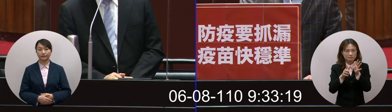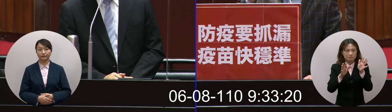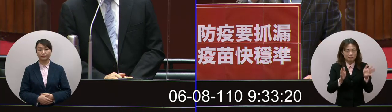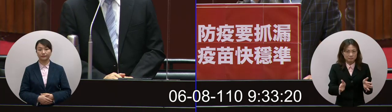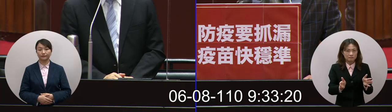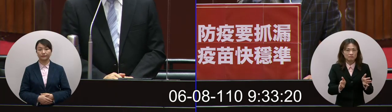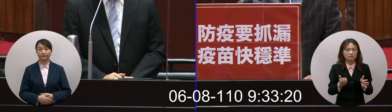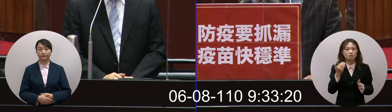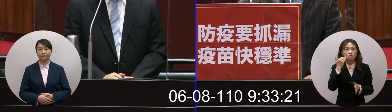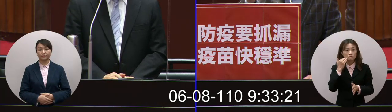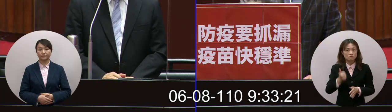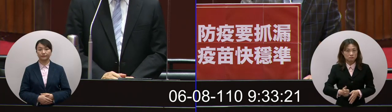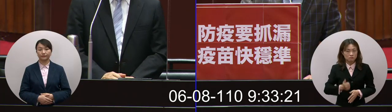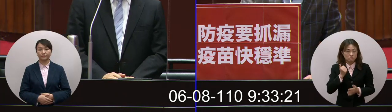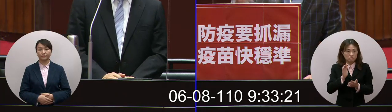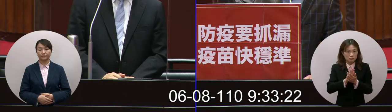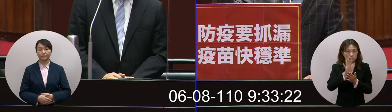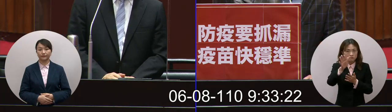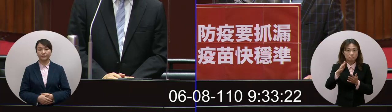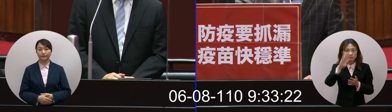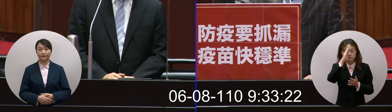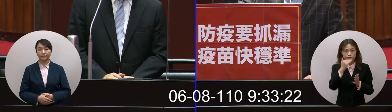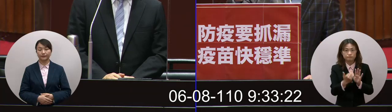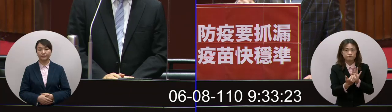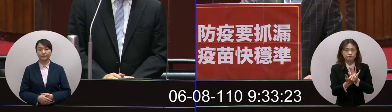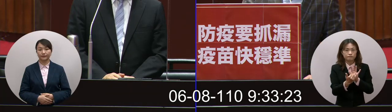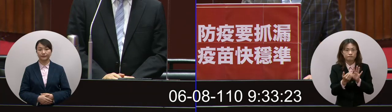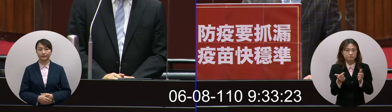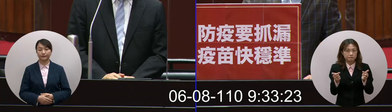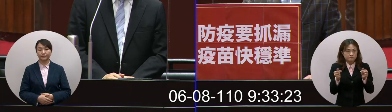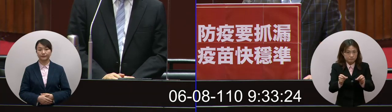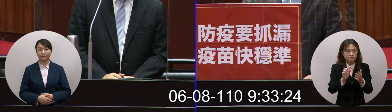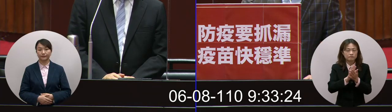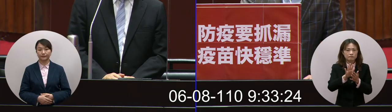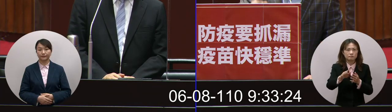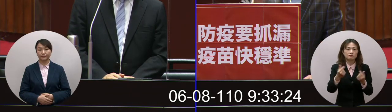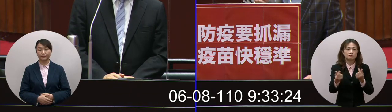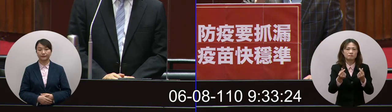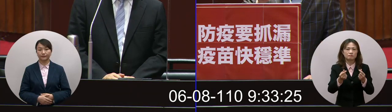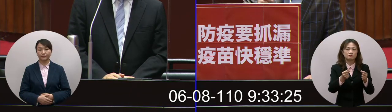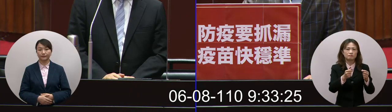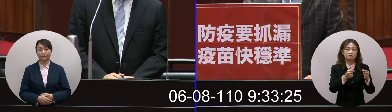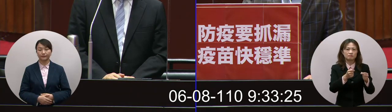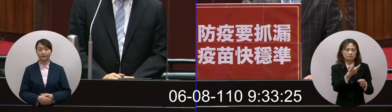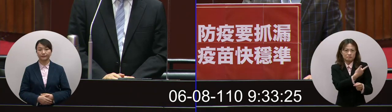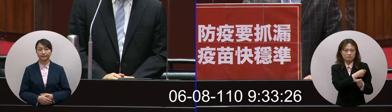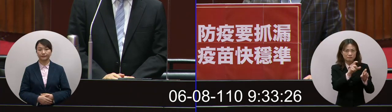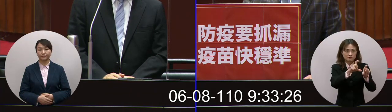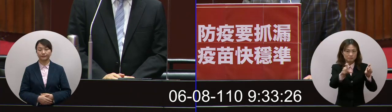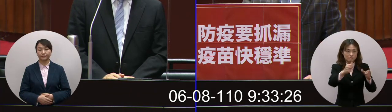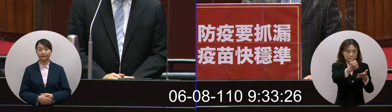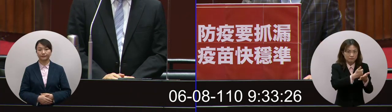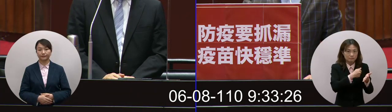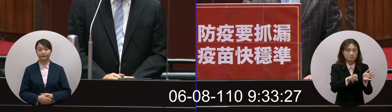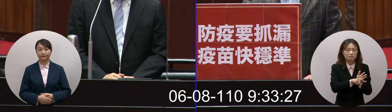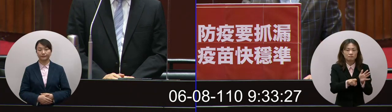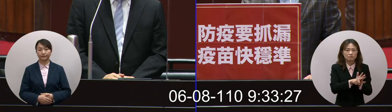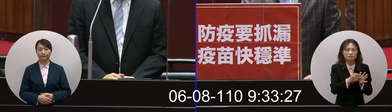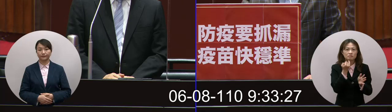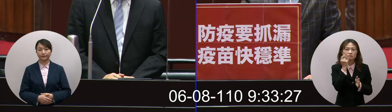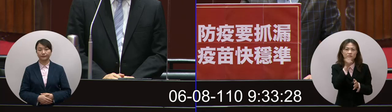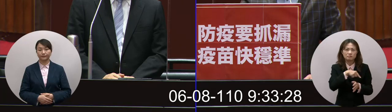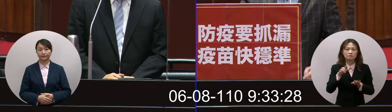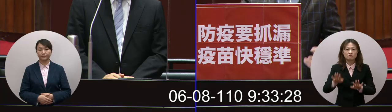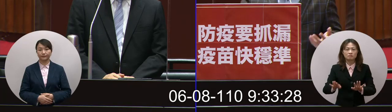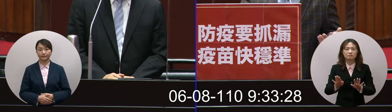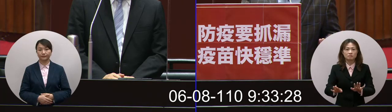后，或者是伫哪咧进行的过程，包括疫苗要入来台湾的时阵，咱是毋是会当透由着信息时代，尤其台湾